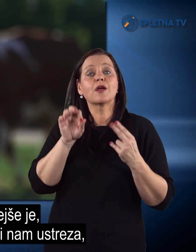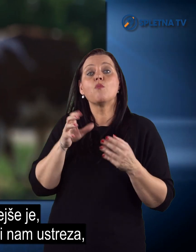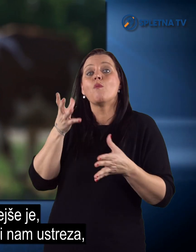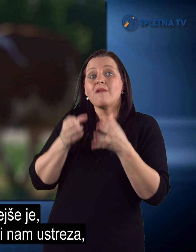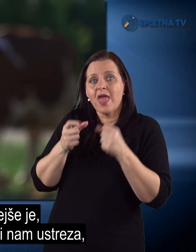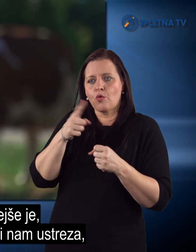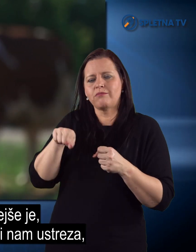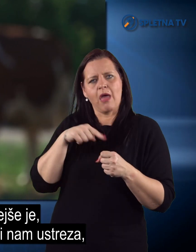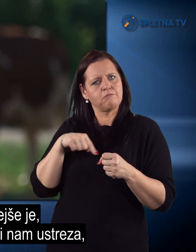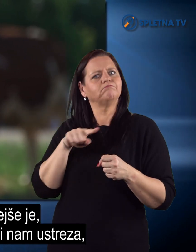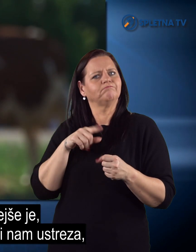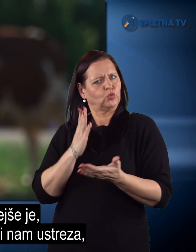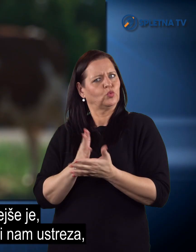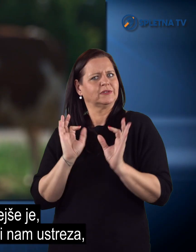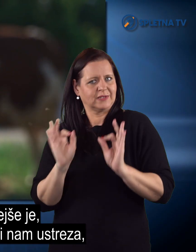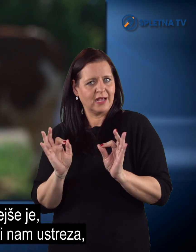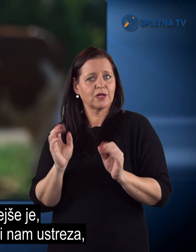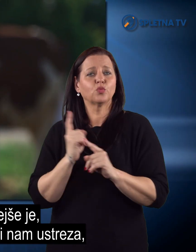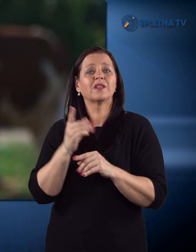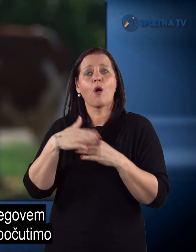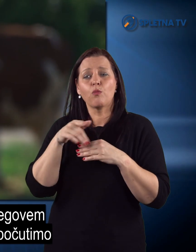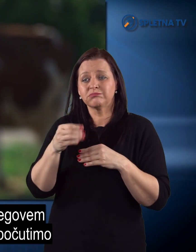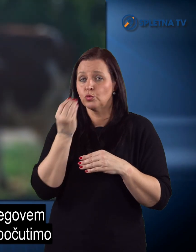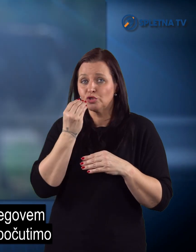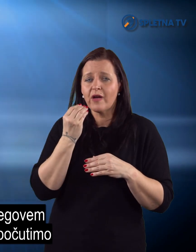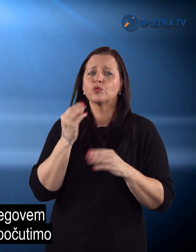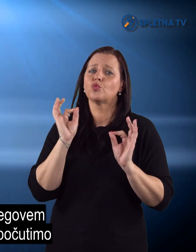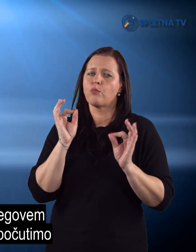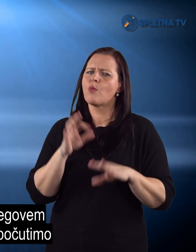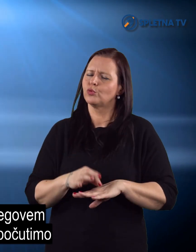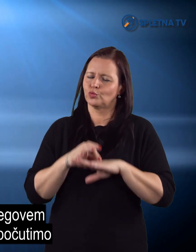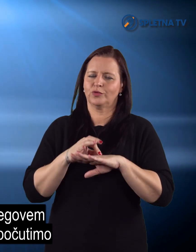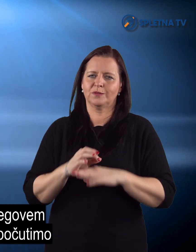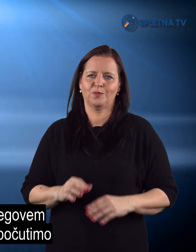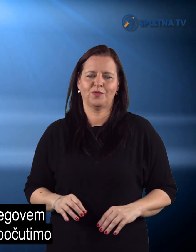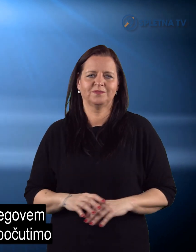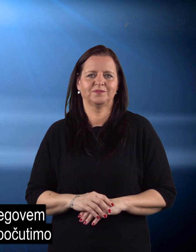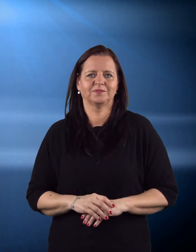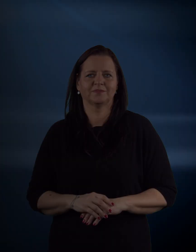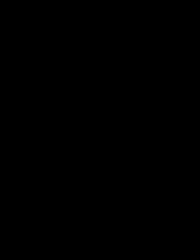izberemo mleko, ki nam ustreza, ter da se ob njegovem uživanju dobro počutimo.